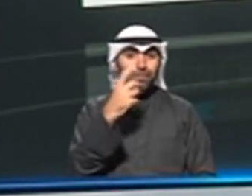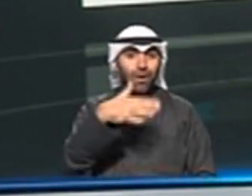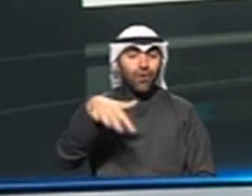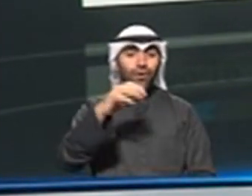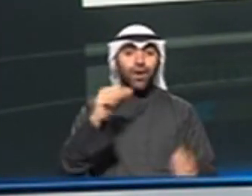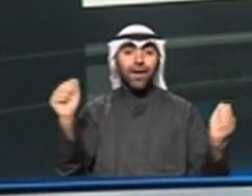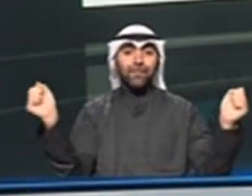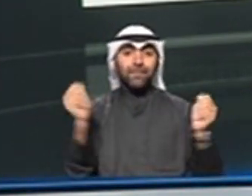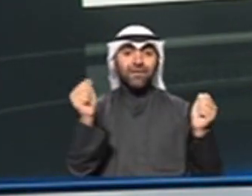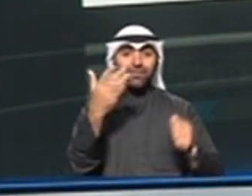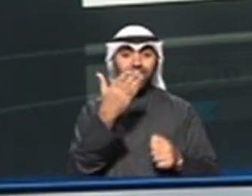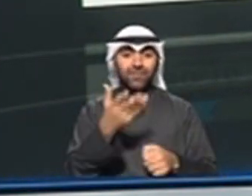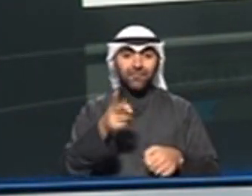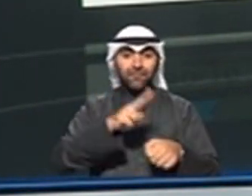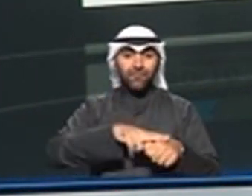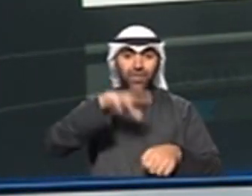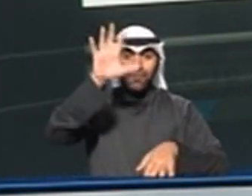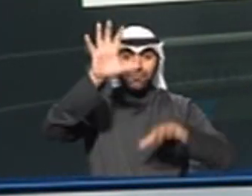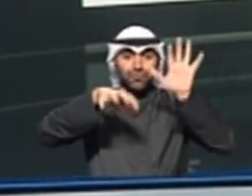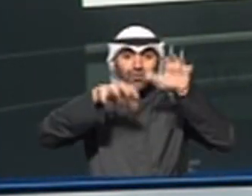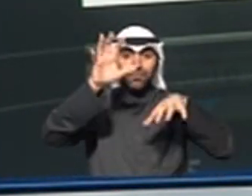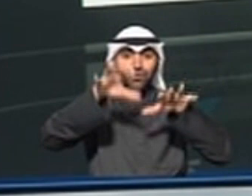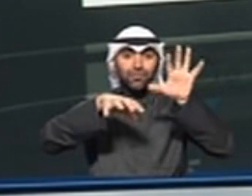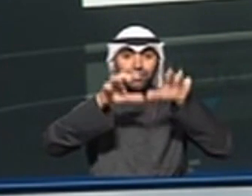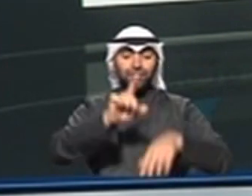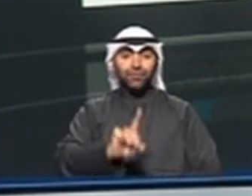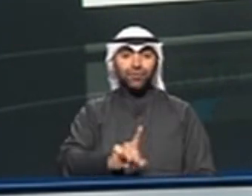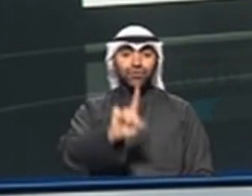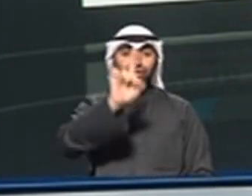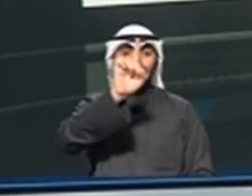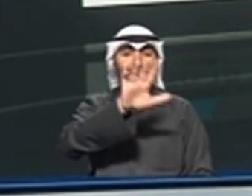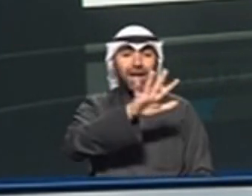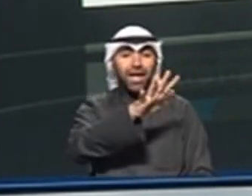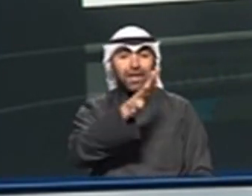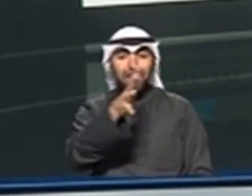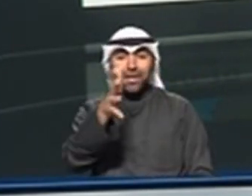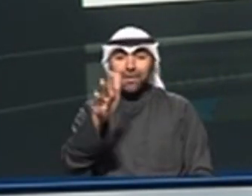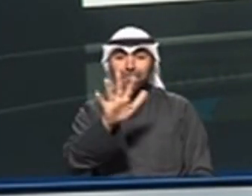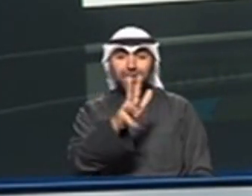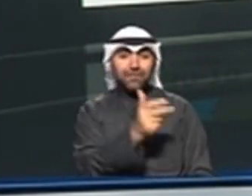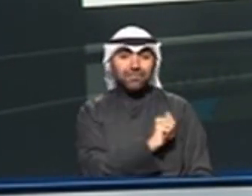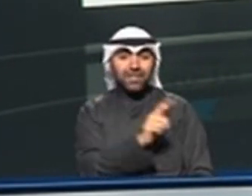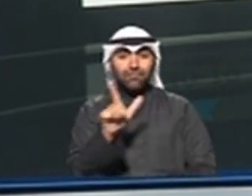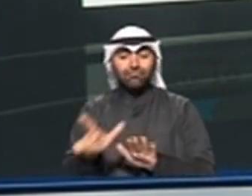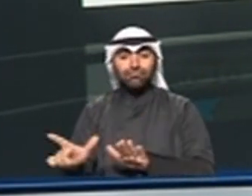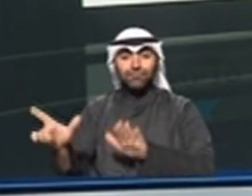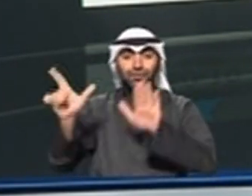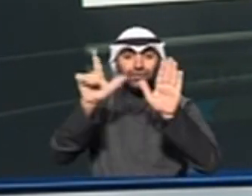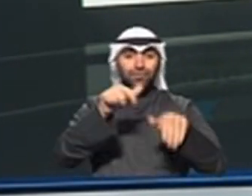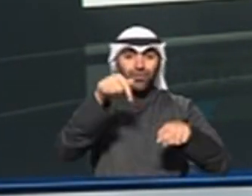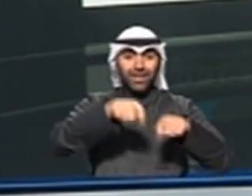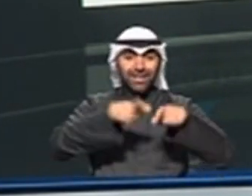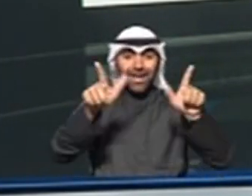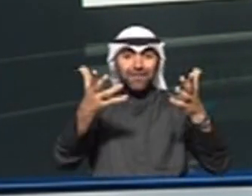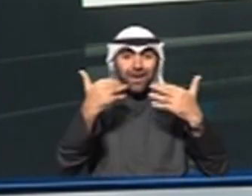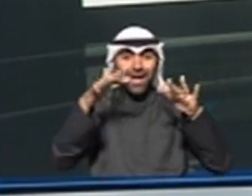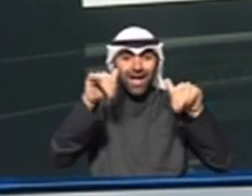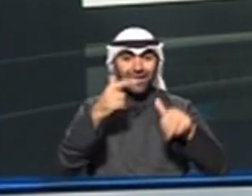وأيضا أعزائي المشاهدين، فرص أمطار الخيل تعود مجددا مع نهاية الأسبوع المقبل. إلى هنا تنتهي